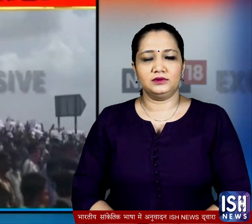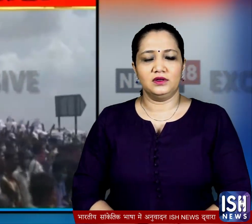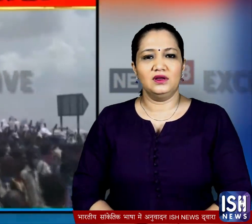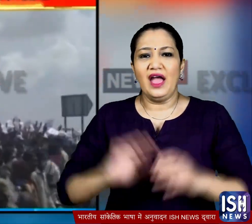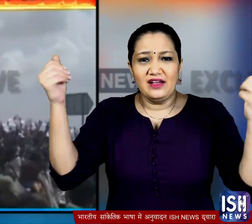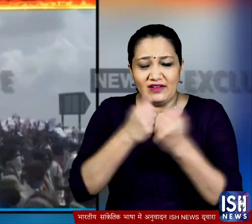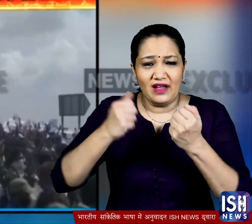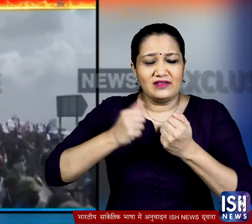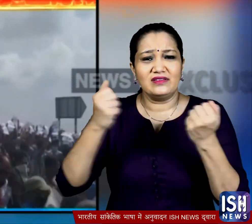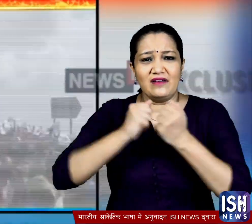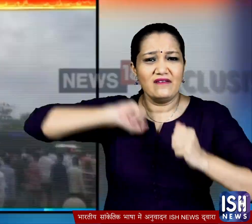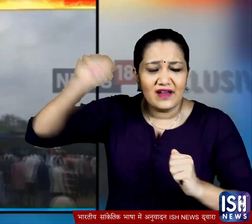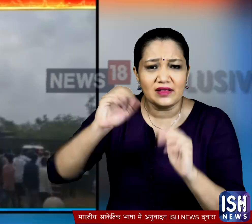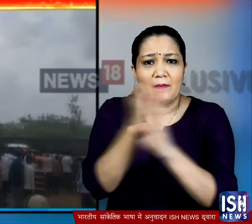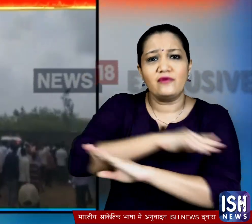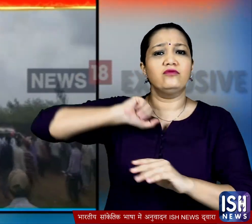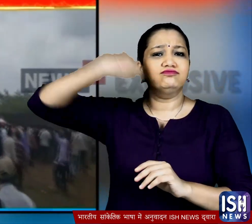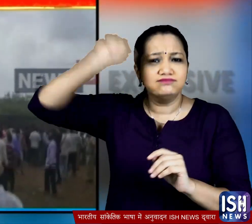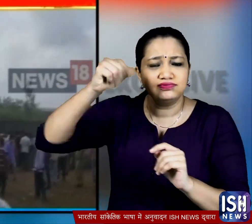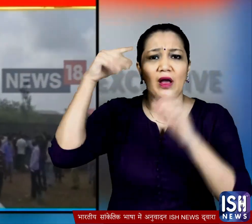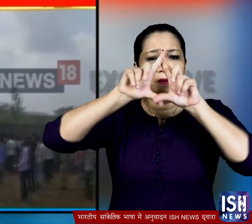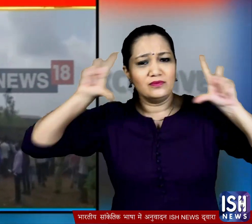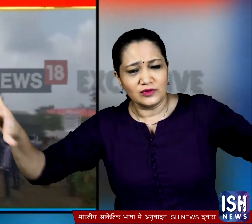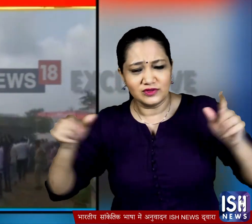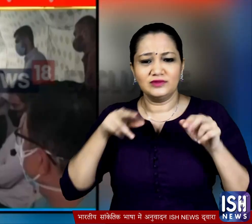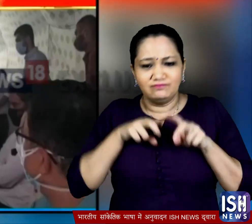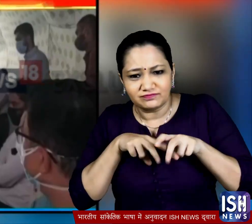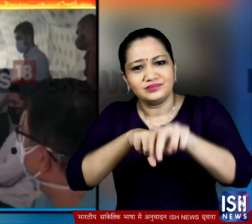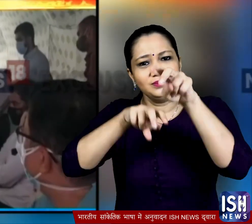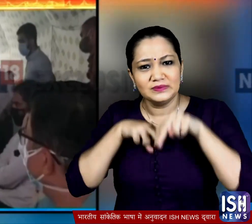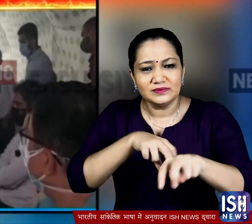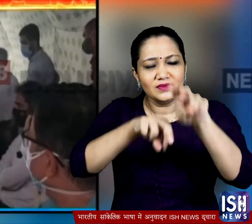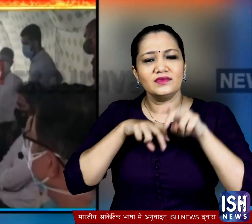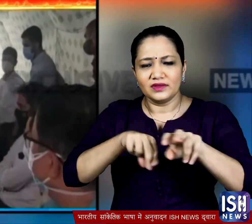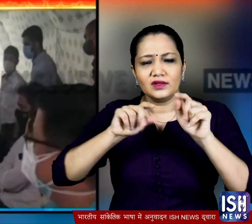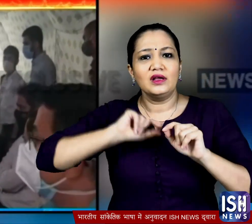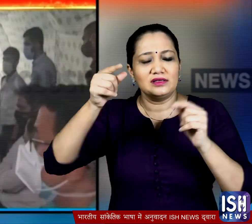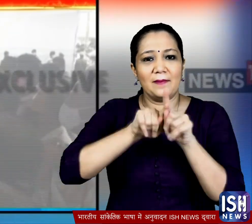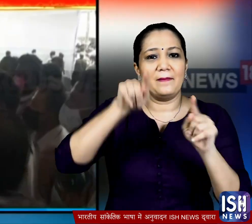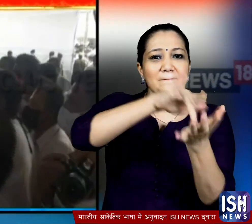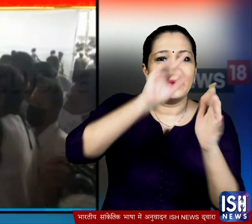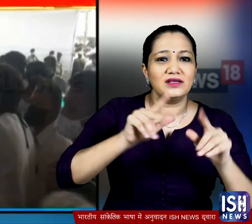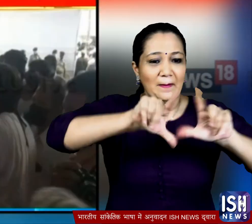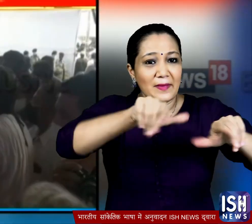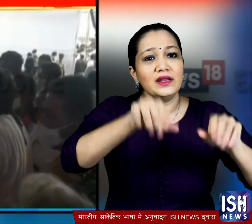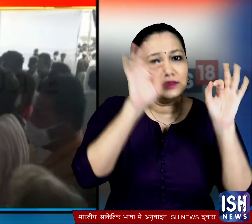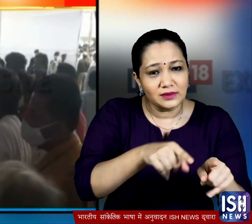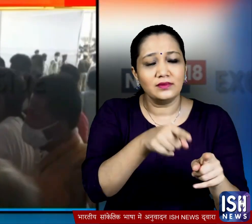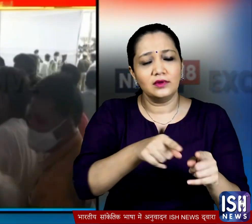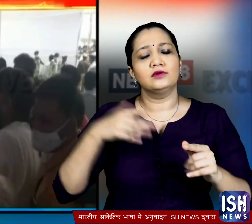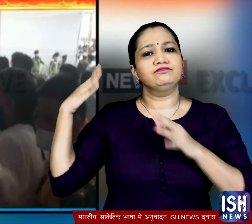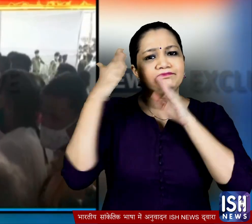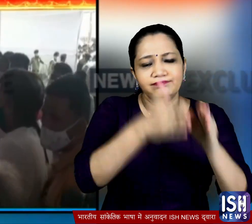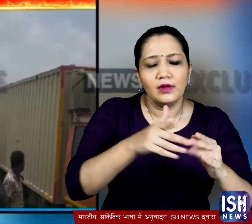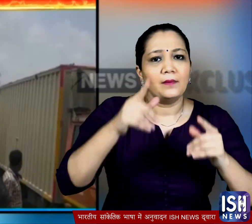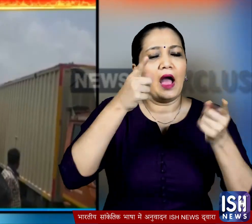इस हंगामे से पहले ये सब लोग हाथों में पोस्टर लेकर उस जगह पर जाते नजर आए जहां इस मुद्दे पर जन सुनवाई होनी थी, लेकिन विवाद बढ़ने के बाद